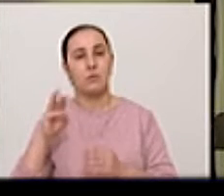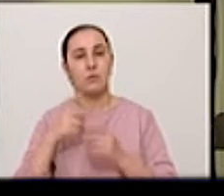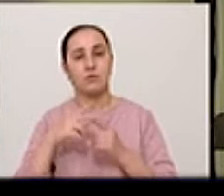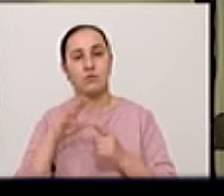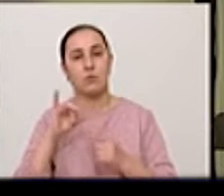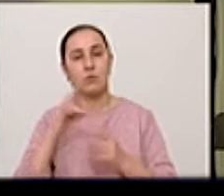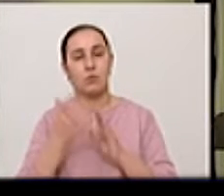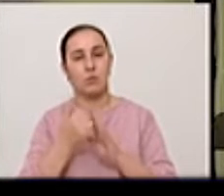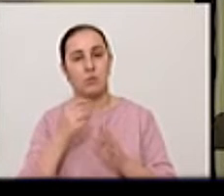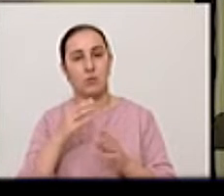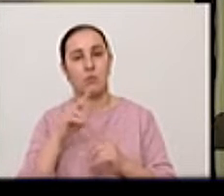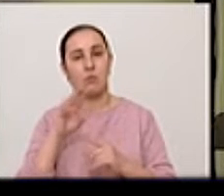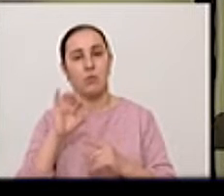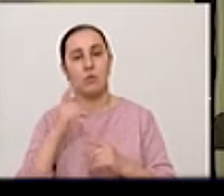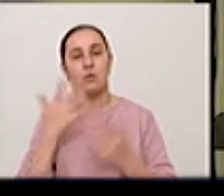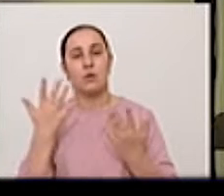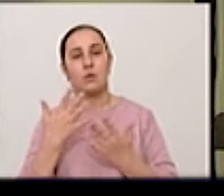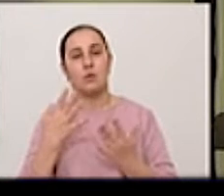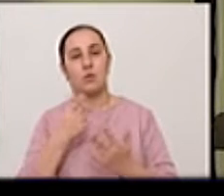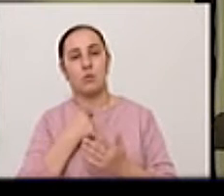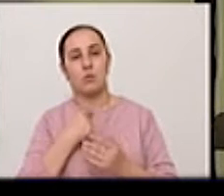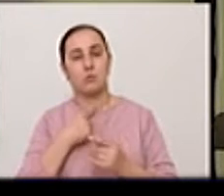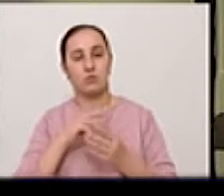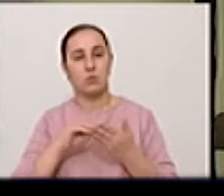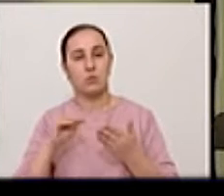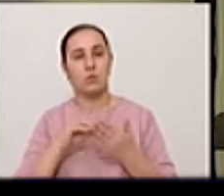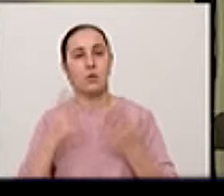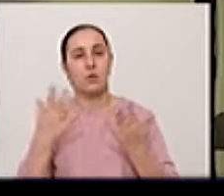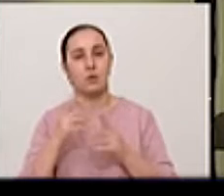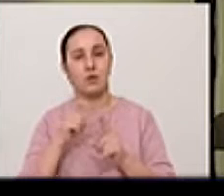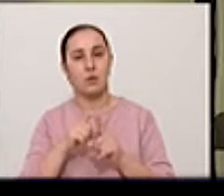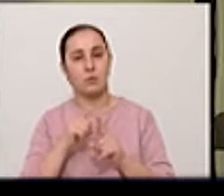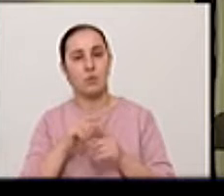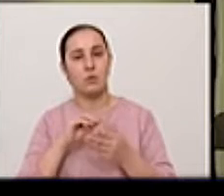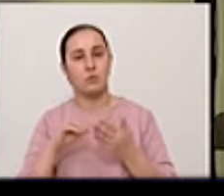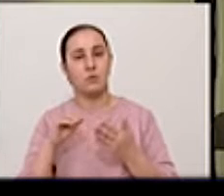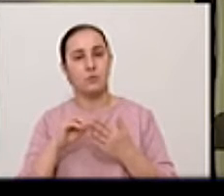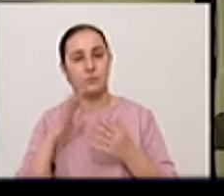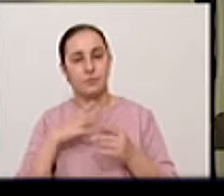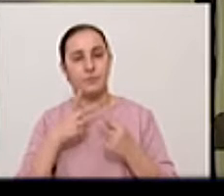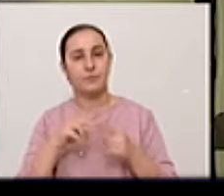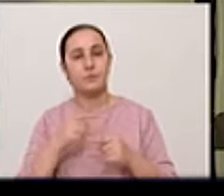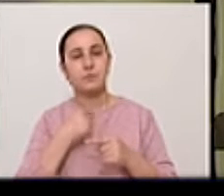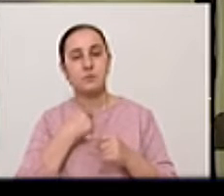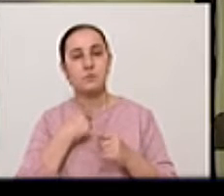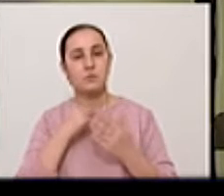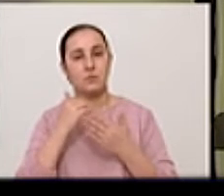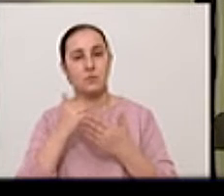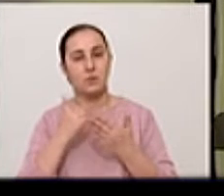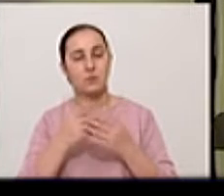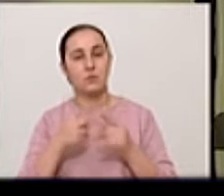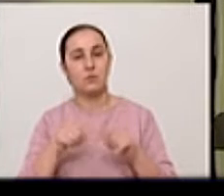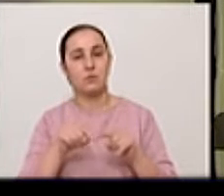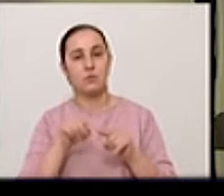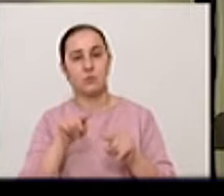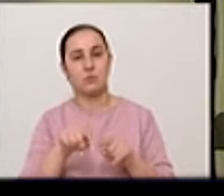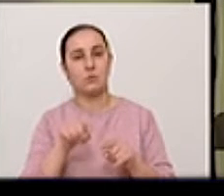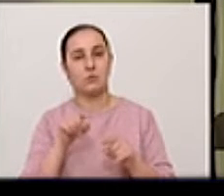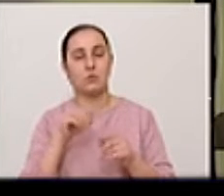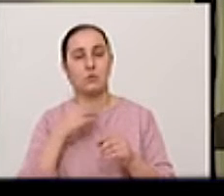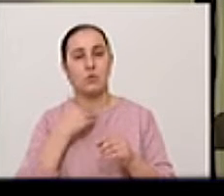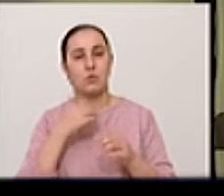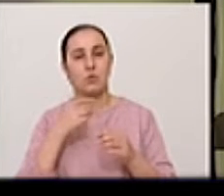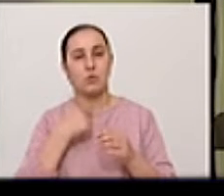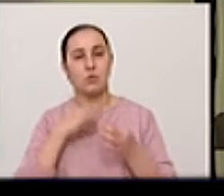olingan bo'g'in qanday tovush bilan yozilgan, qanday harf bilan yozilgan bo'lsa, tovush sistemasida xuddi shu tovush